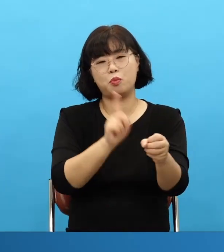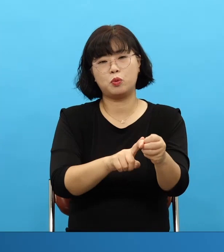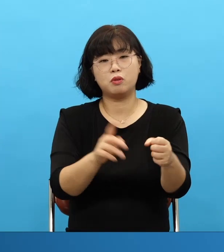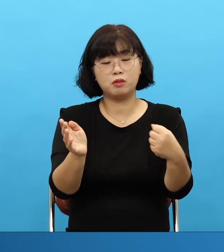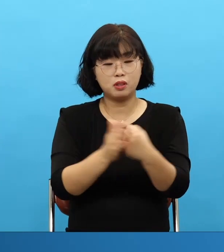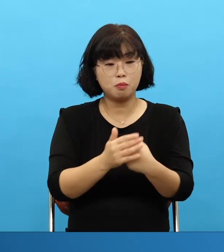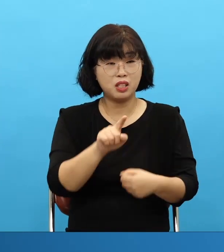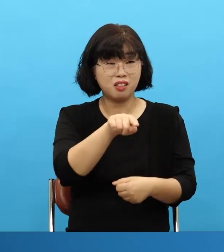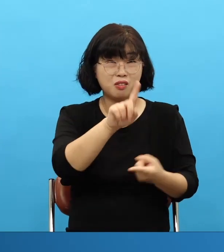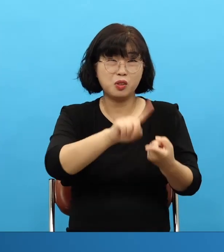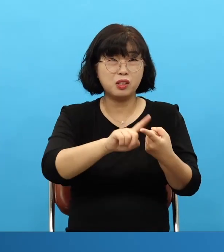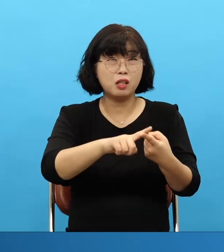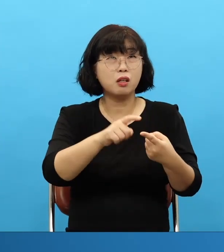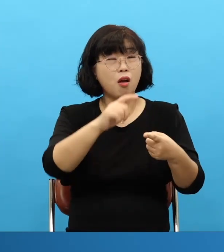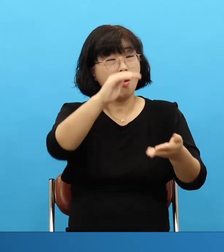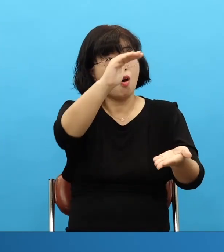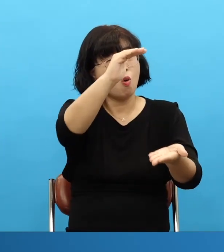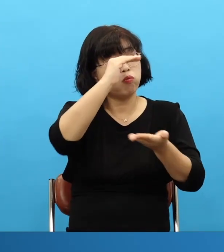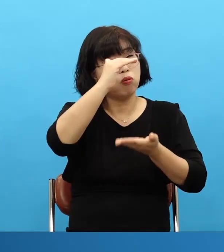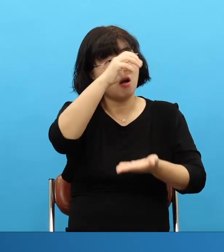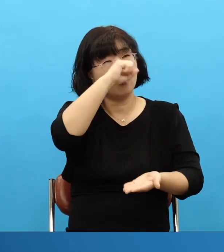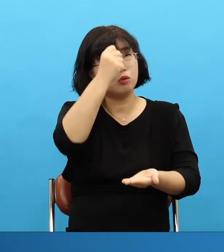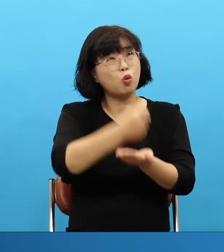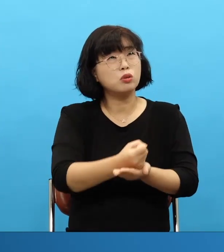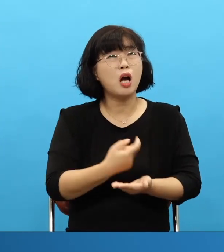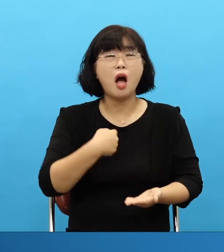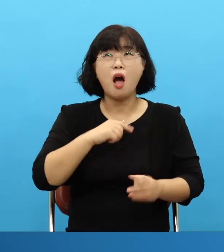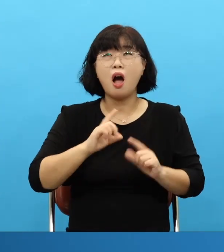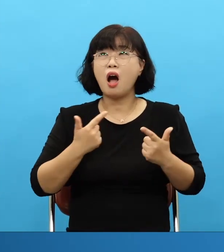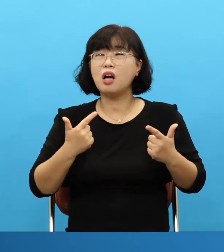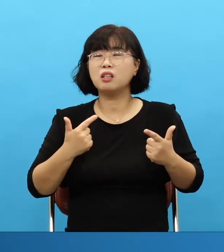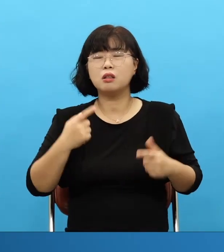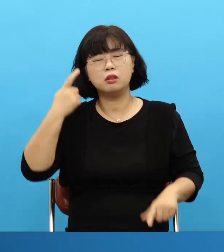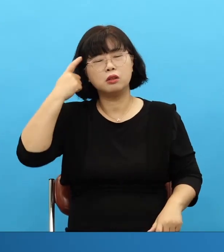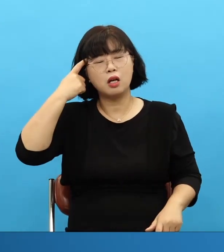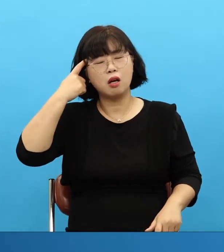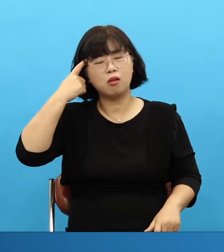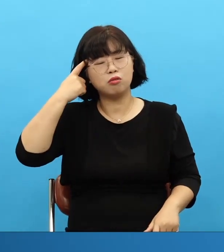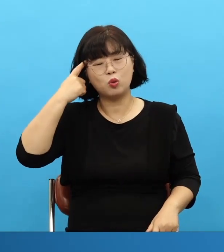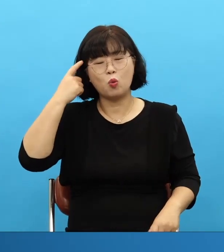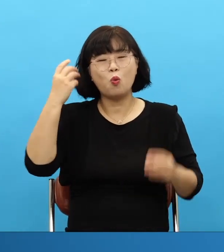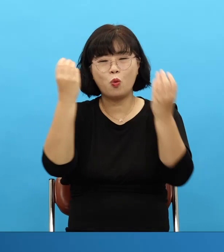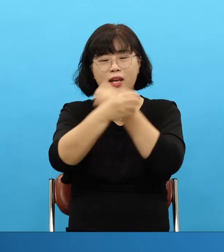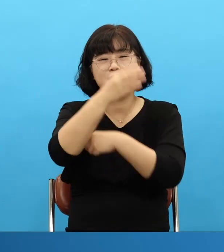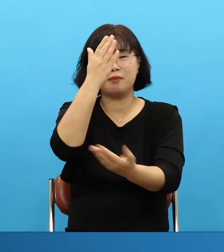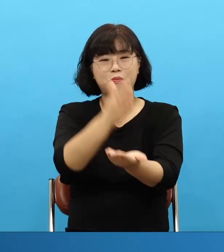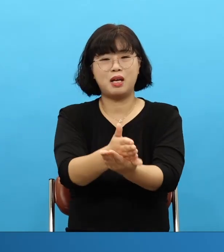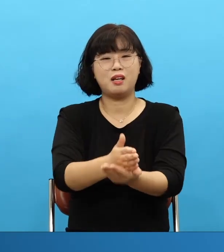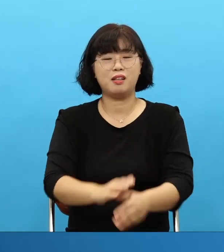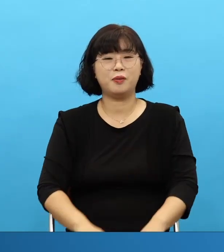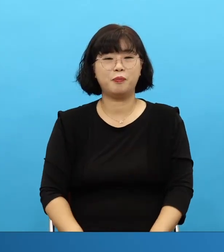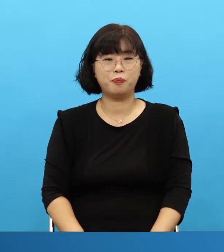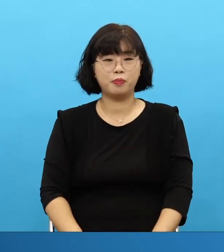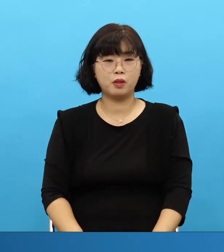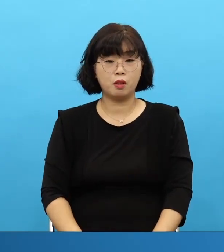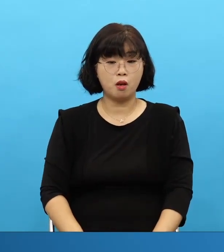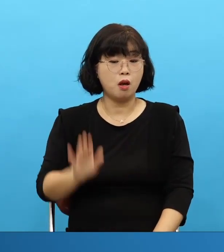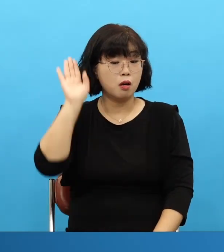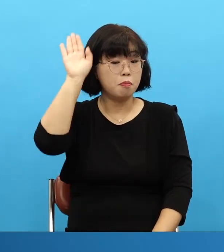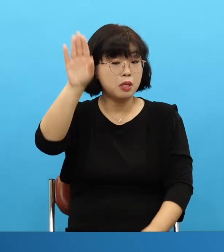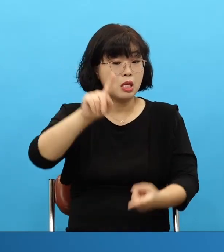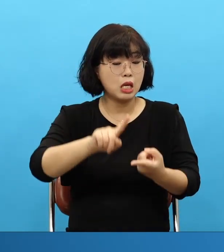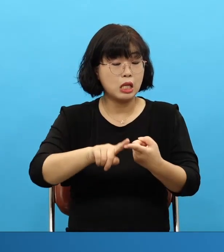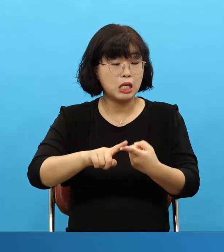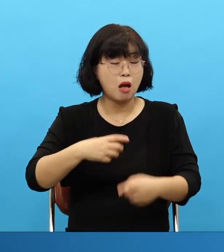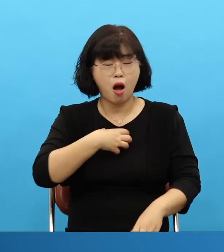fact. 이렇게 해서 여러분들이 남은 생에 더 많은 영광을 하나님께 돌리고 더